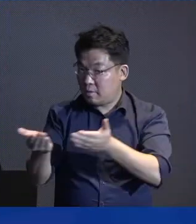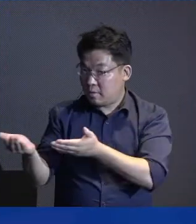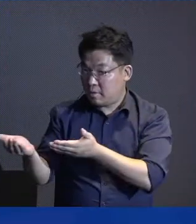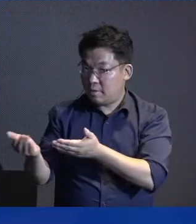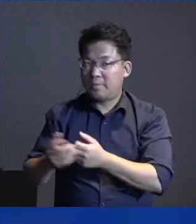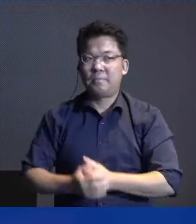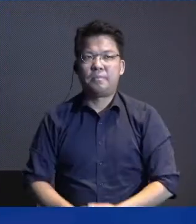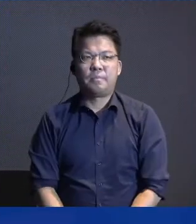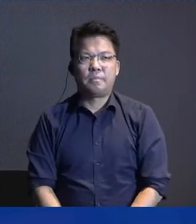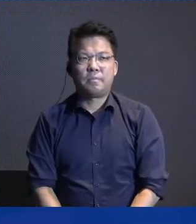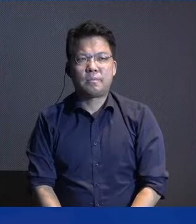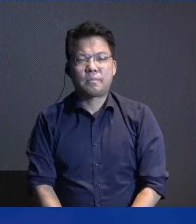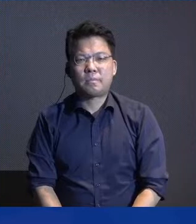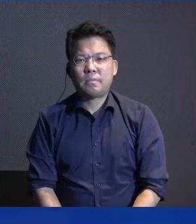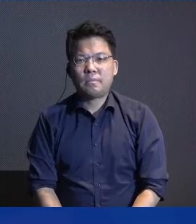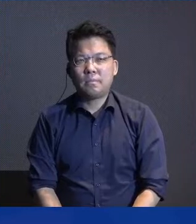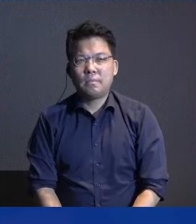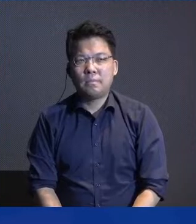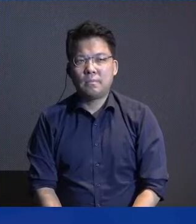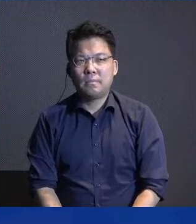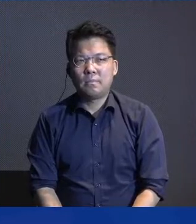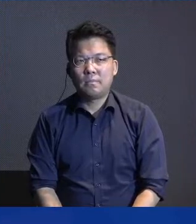하겠습니다.